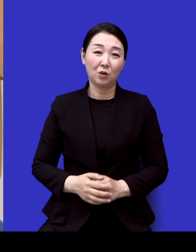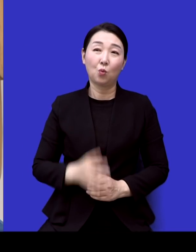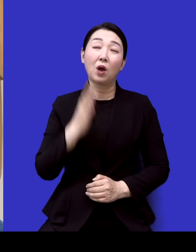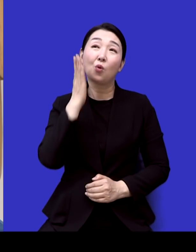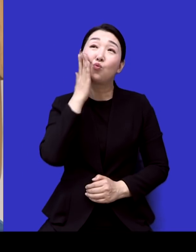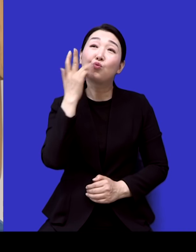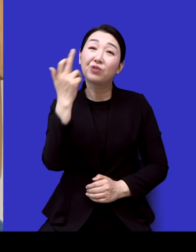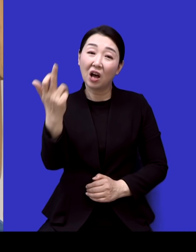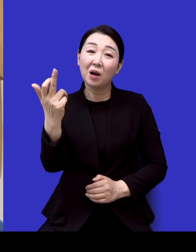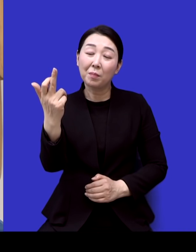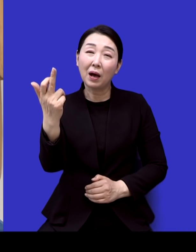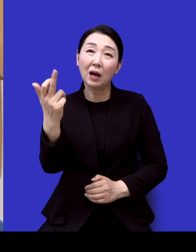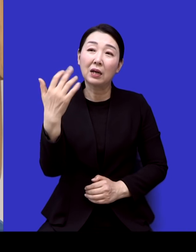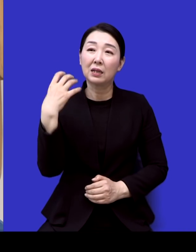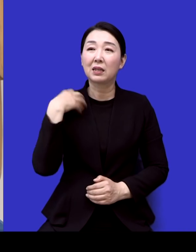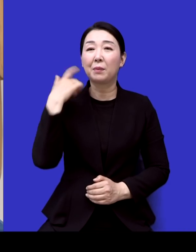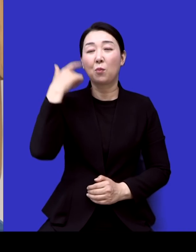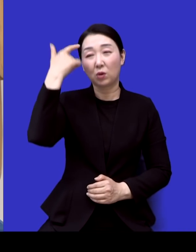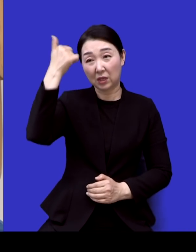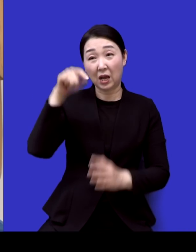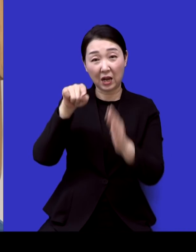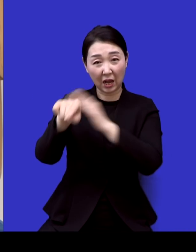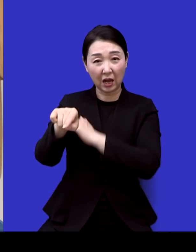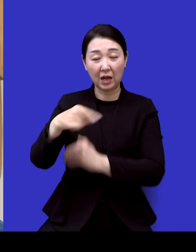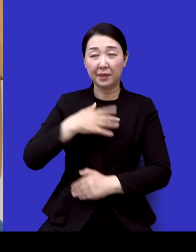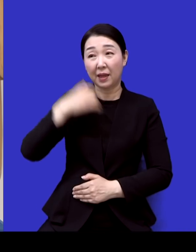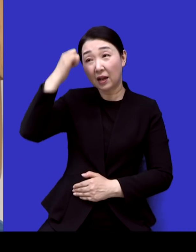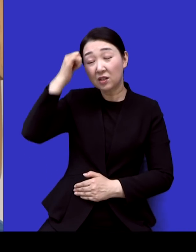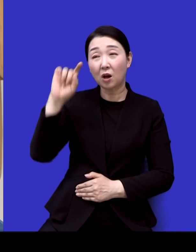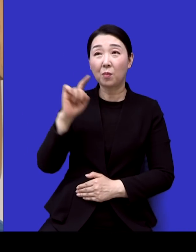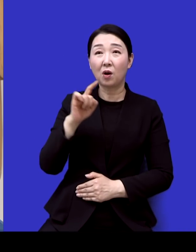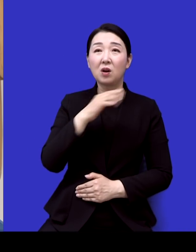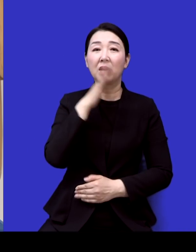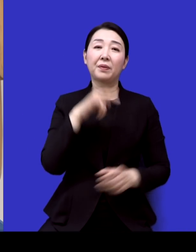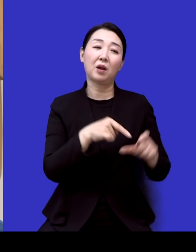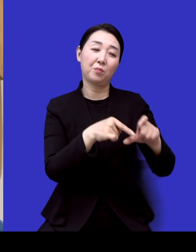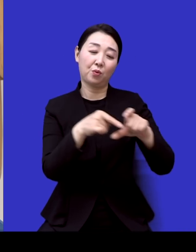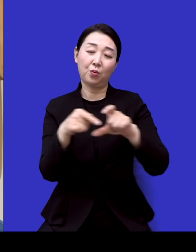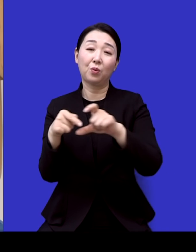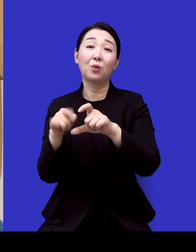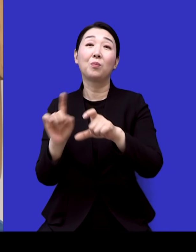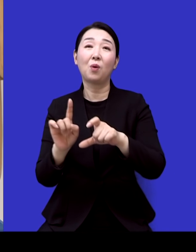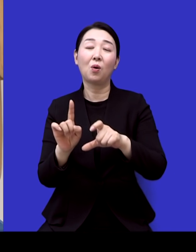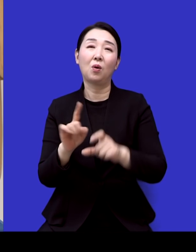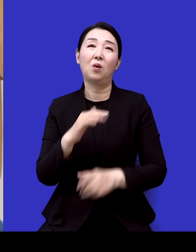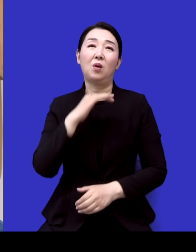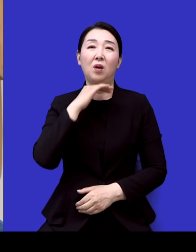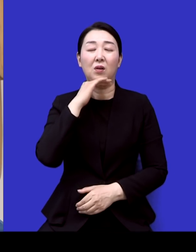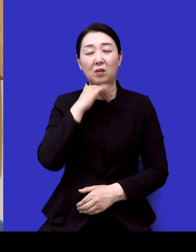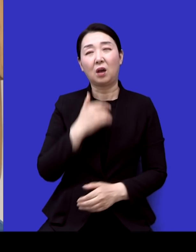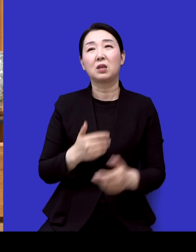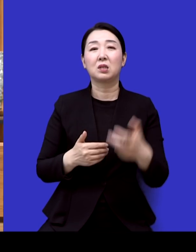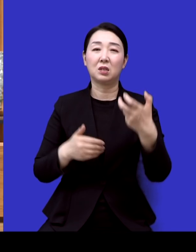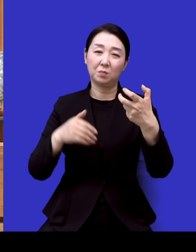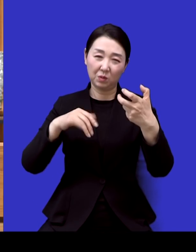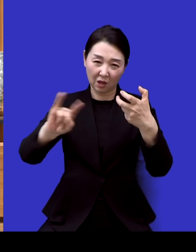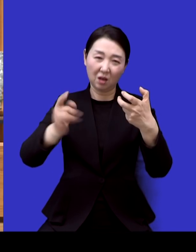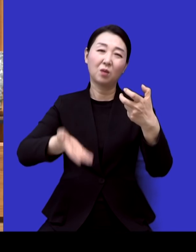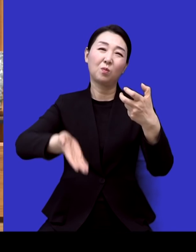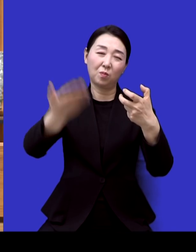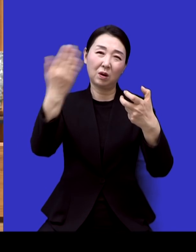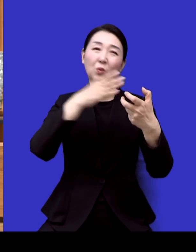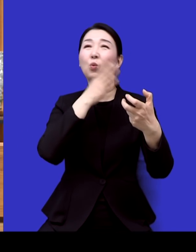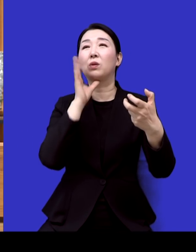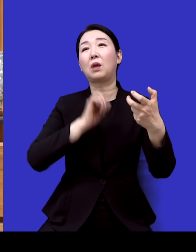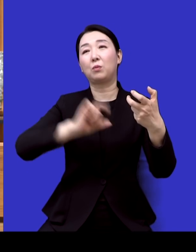울산으로 이제 담임 목회를 가셨는데 예. 제가 기억하기로는 평균 연령대가 교회 한 70대가 넘으셨고요. 예, 다 노인분들.